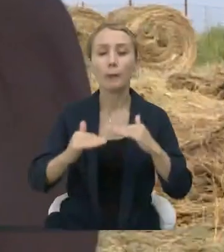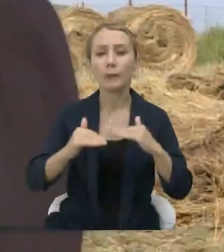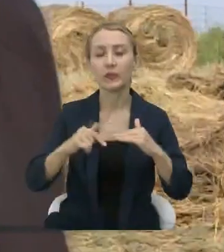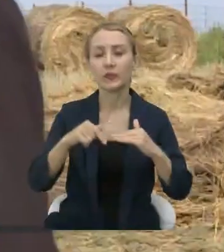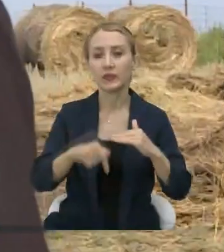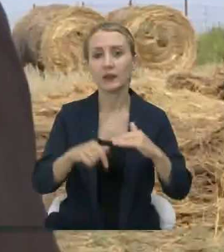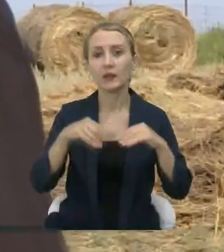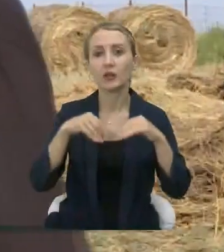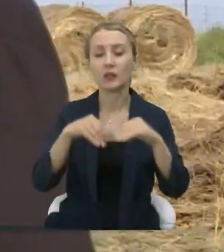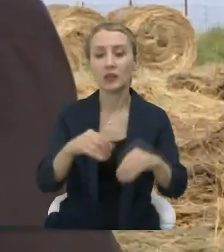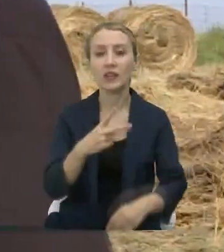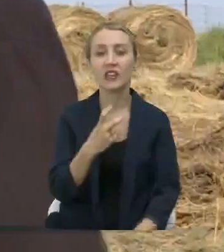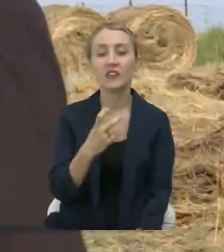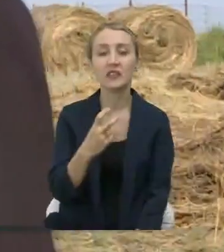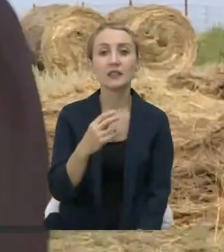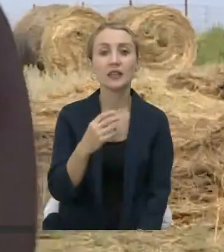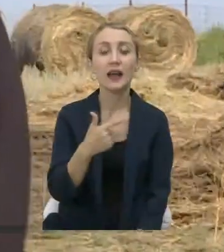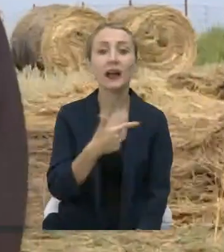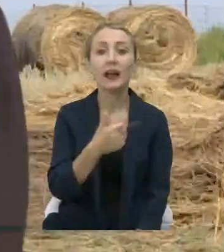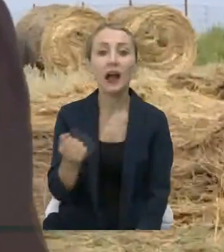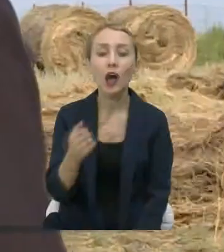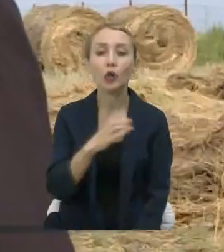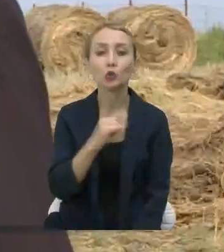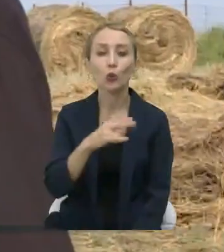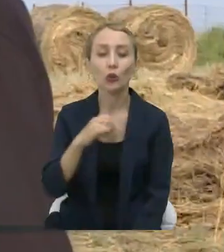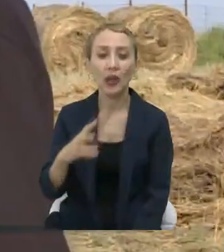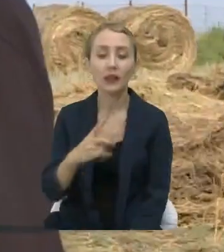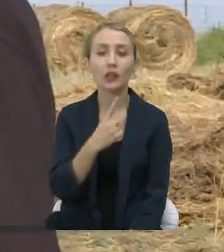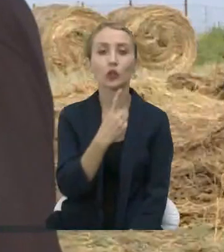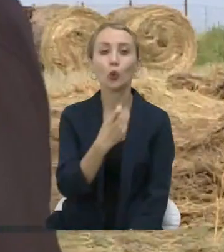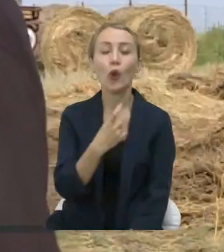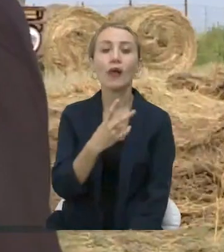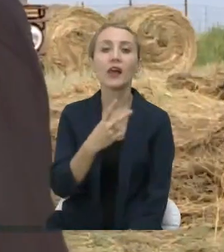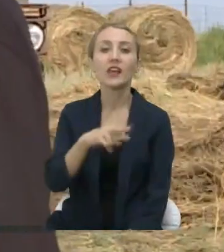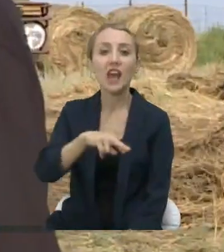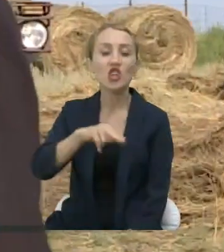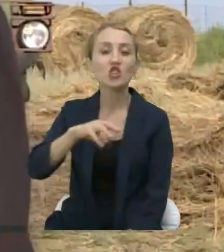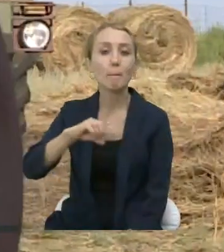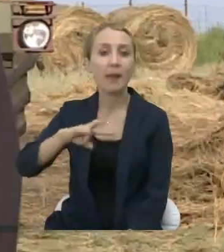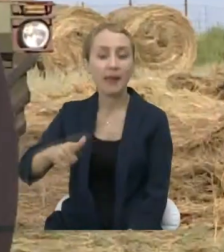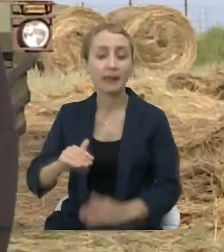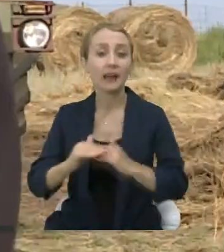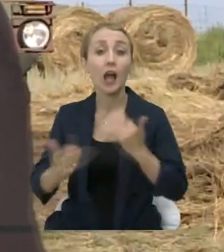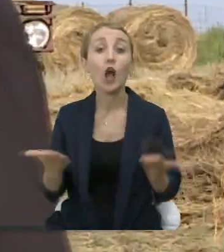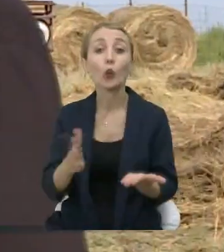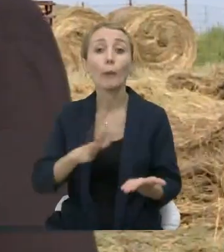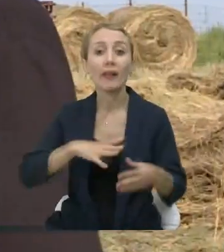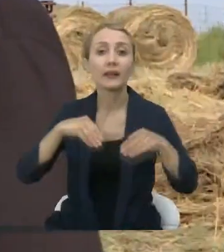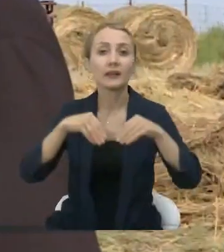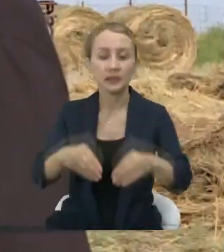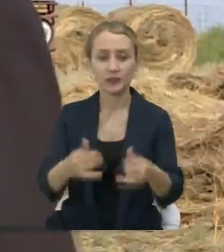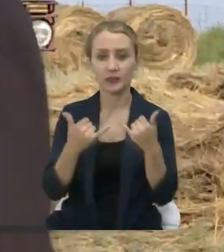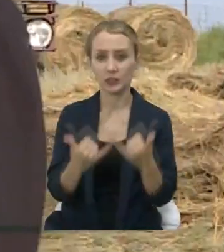гектар суданки, 100 гектар у нас идет как монокорм ячменный, который засеяли. Сейчас на данный момент